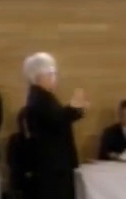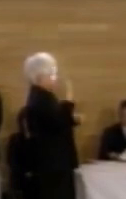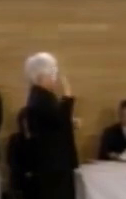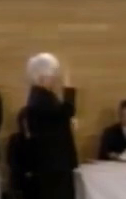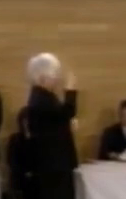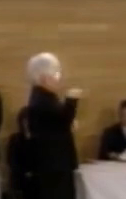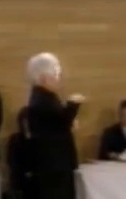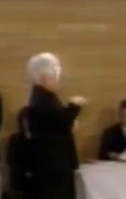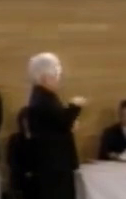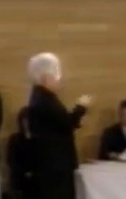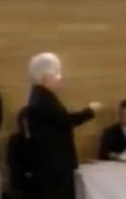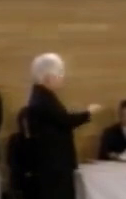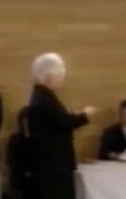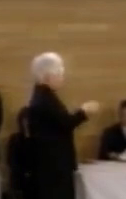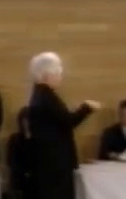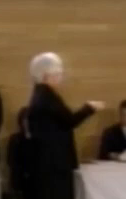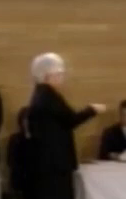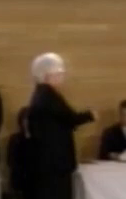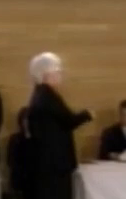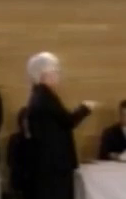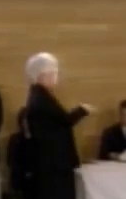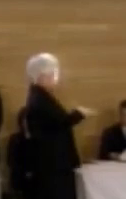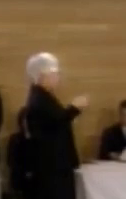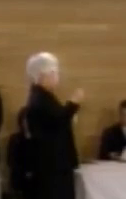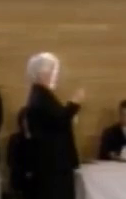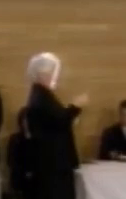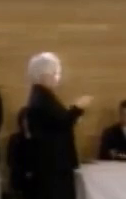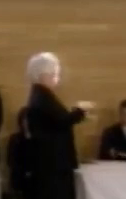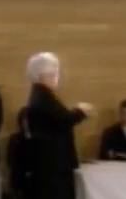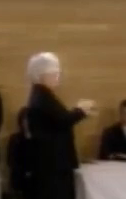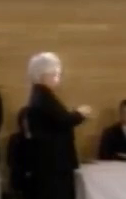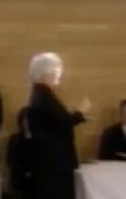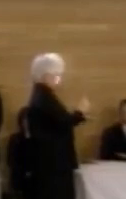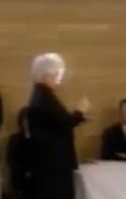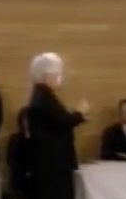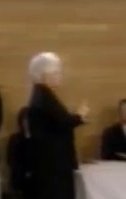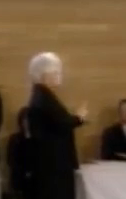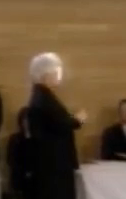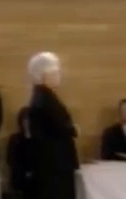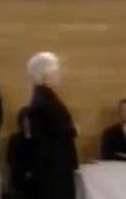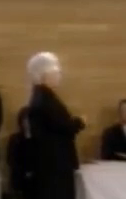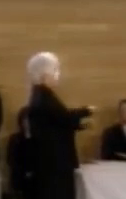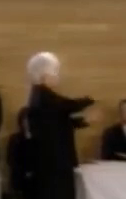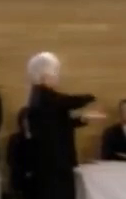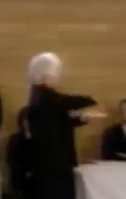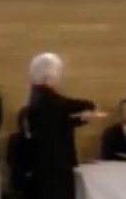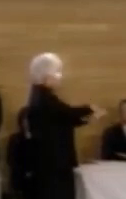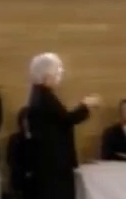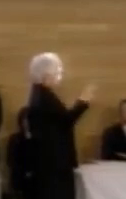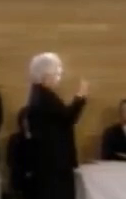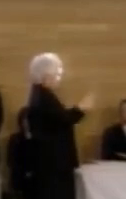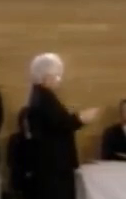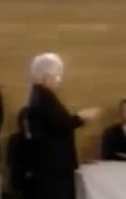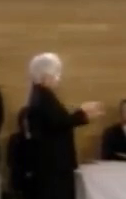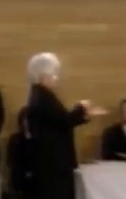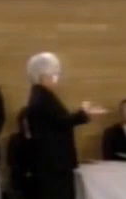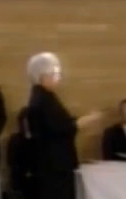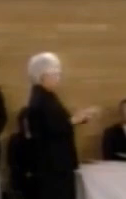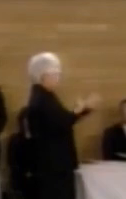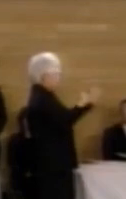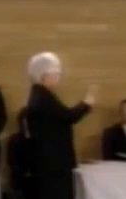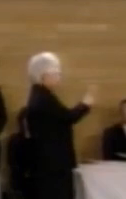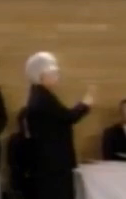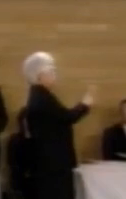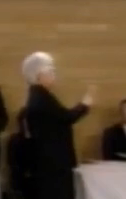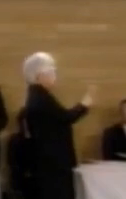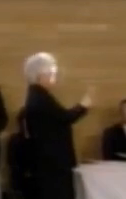新たな価値を見出すだけではなく、共同による地域課題の解決を目指す大